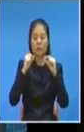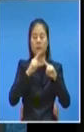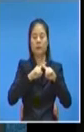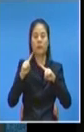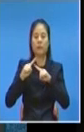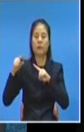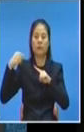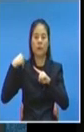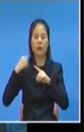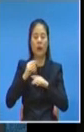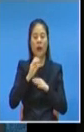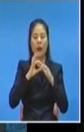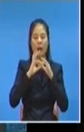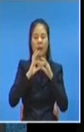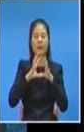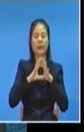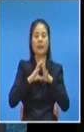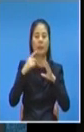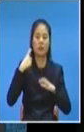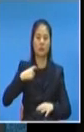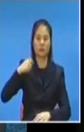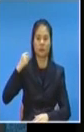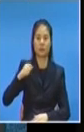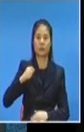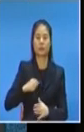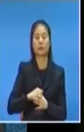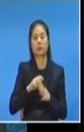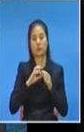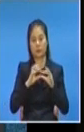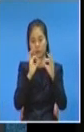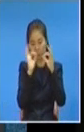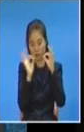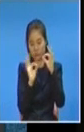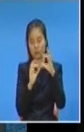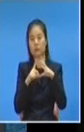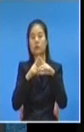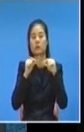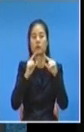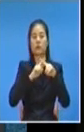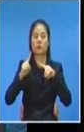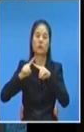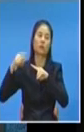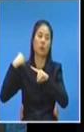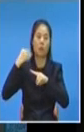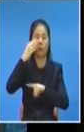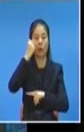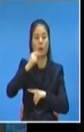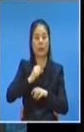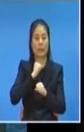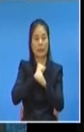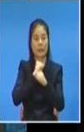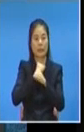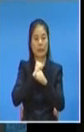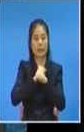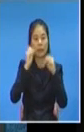คดีศาลแขวงที่รับสารภาพนะครับก็คือต้องเป็นสำนวนที่เป็นเนื้อๆจริงๆ280สำนวนเพื่อให้เขาเนี่ยได้มีประสบการณ์ในงานสอบ